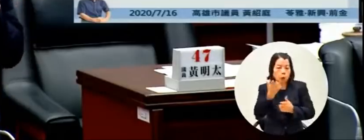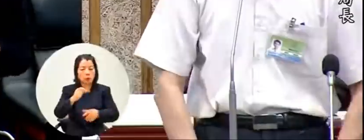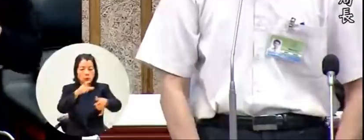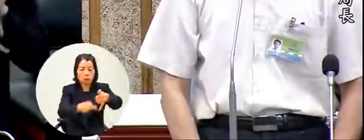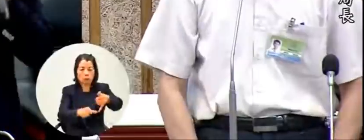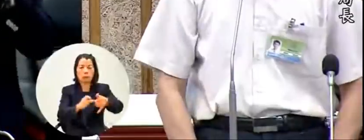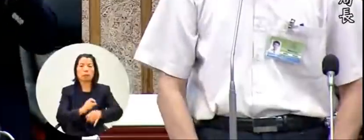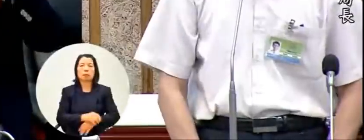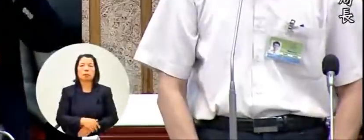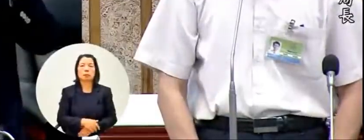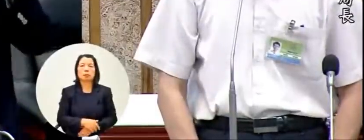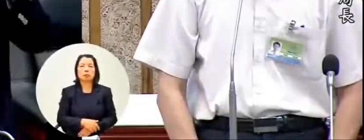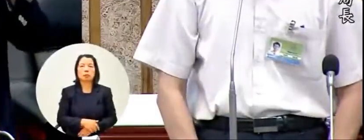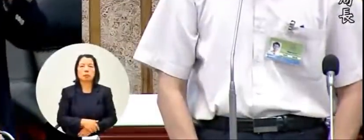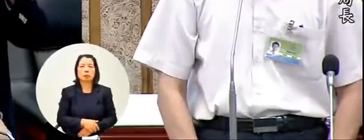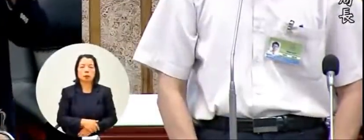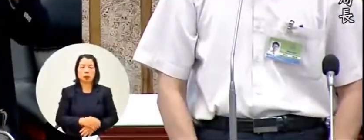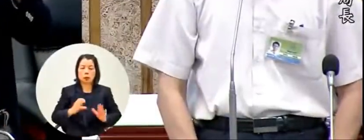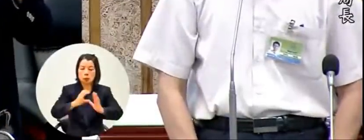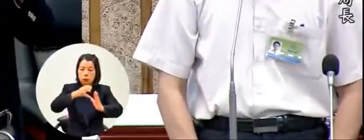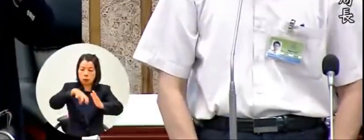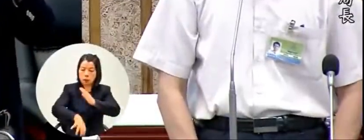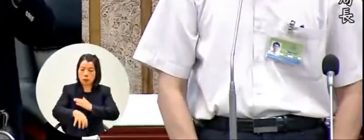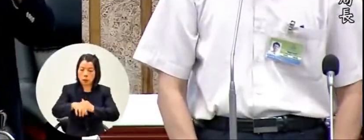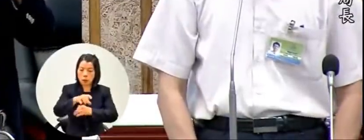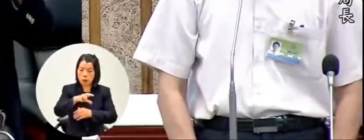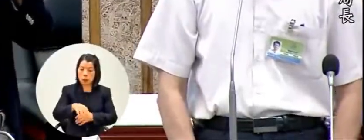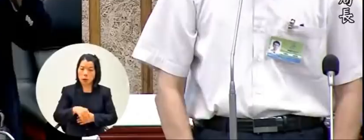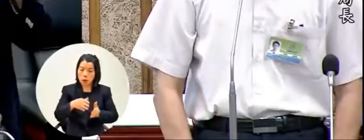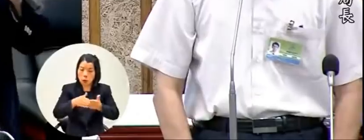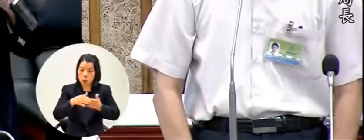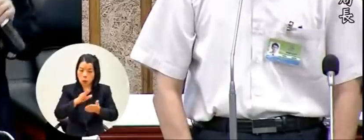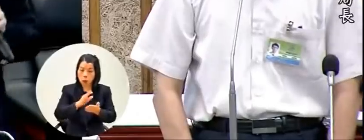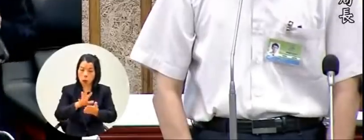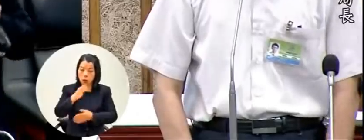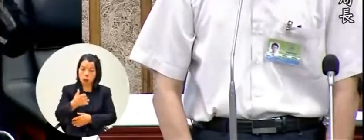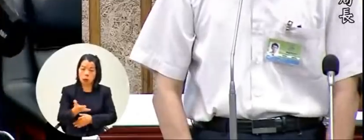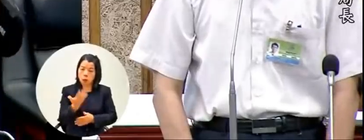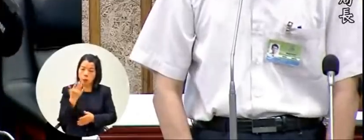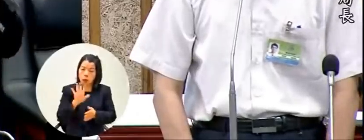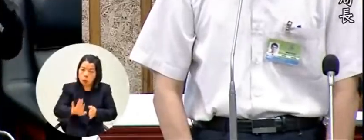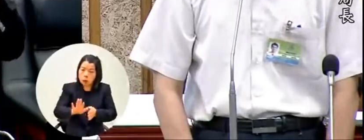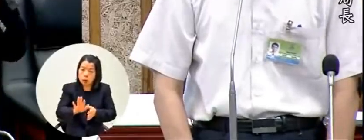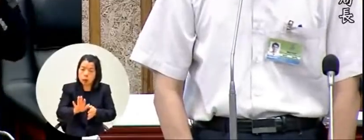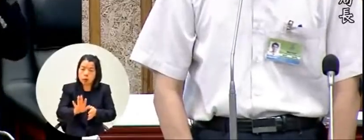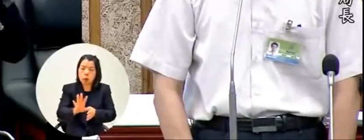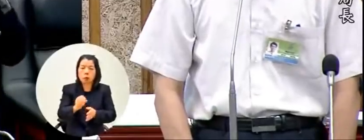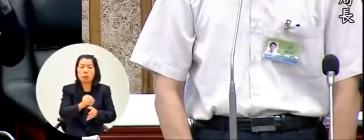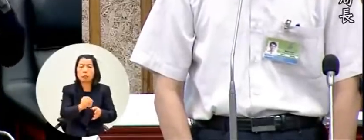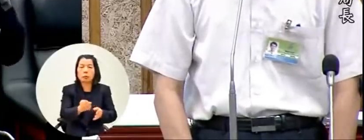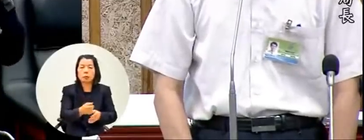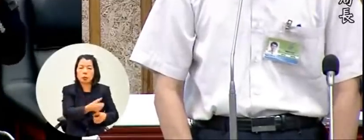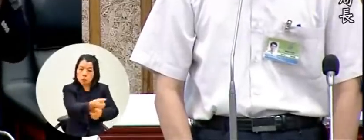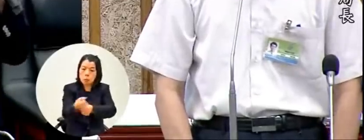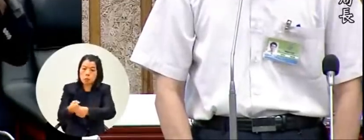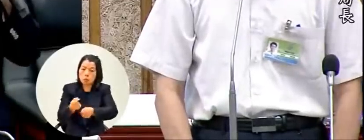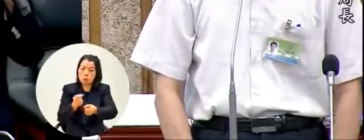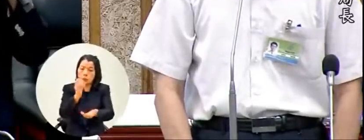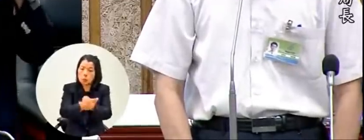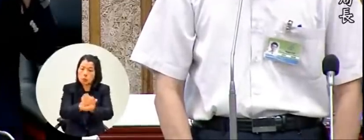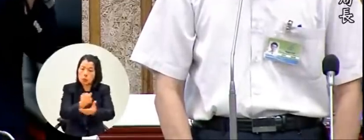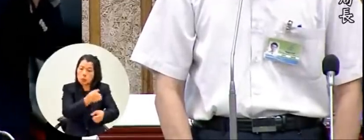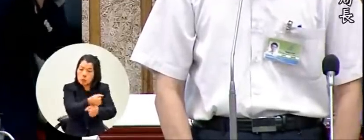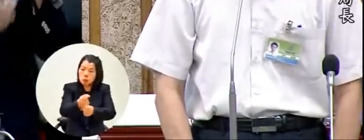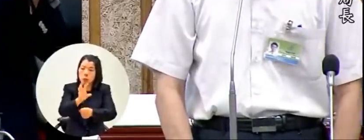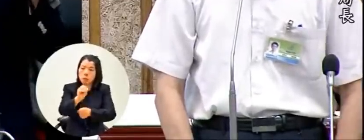局长，请问一下，我们的局里面有没有办过这样的一个招商？ 这个是由民间发动的。 我们的海洋局有没有